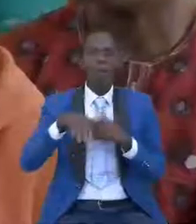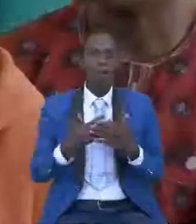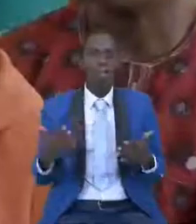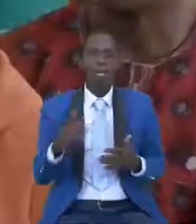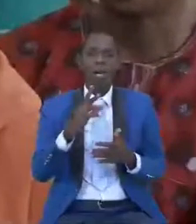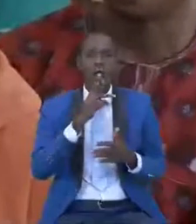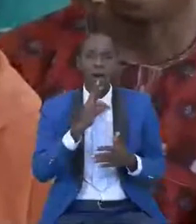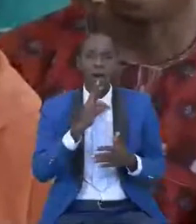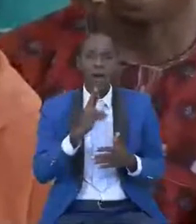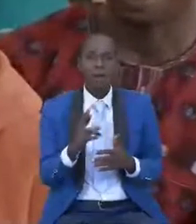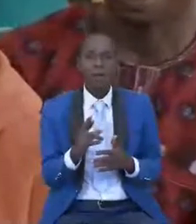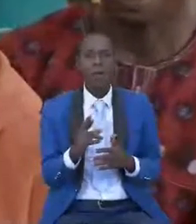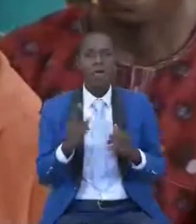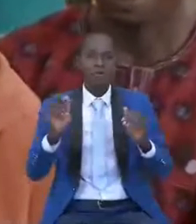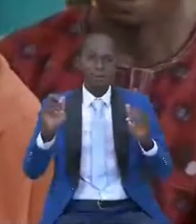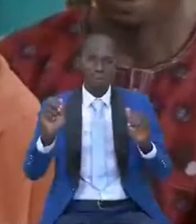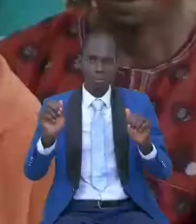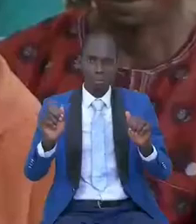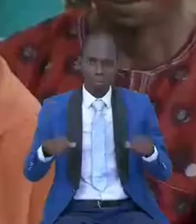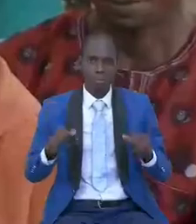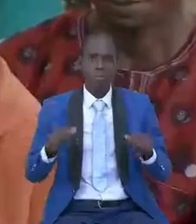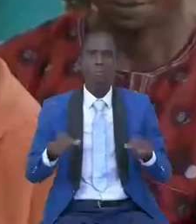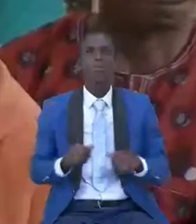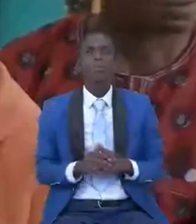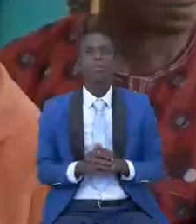est possible.